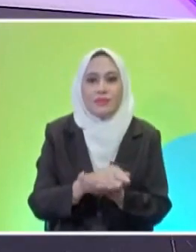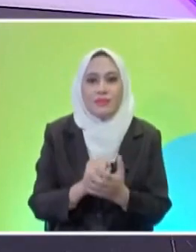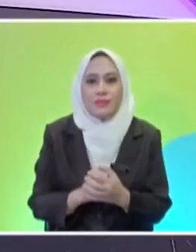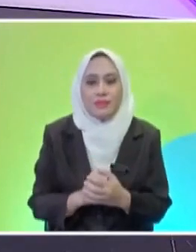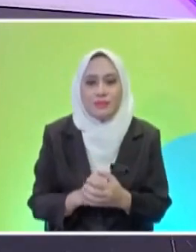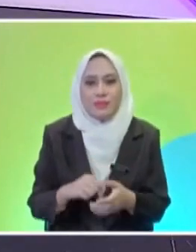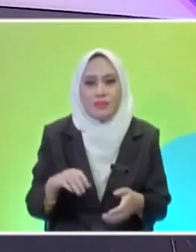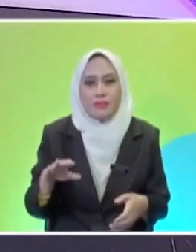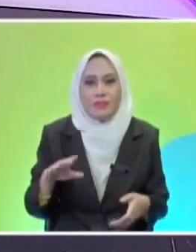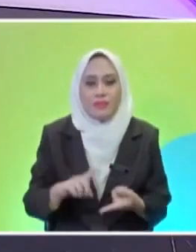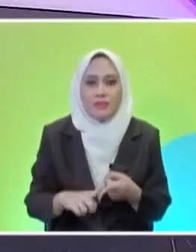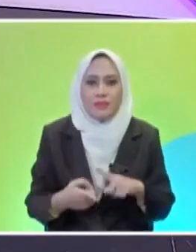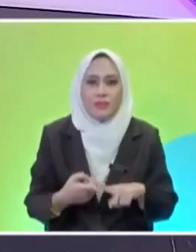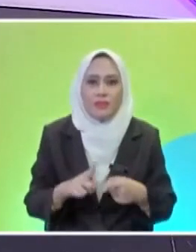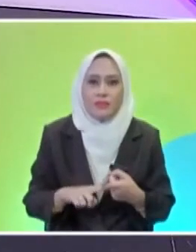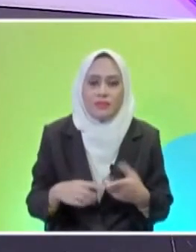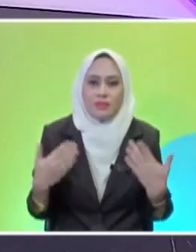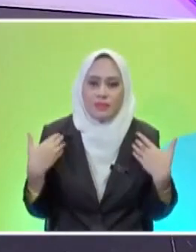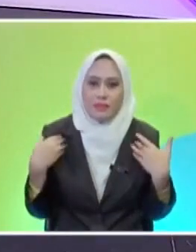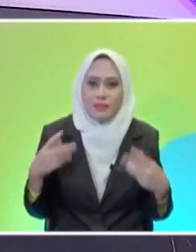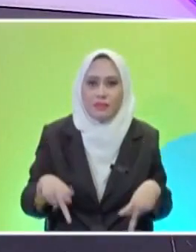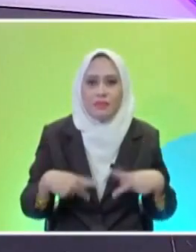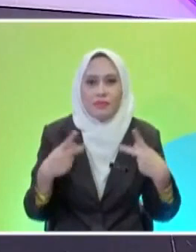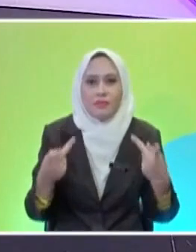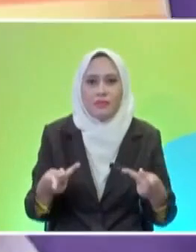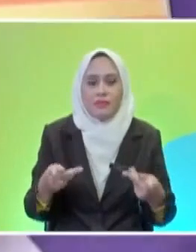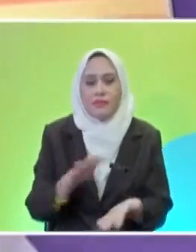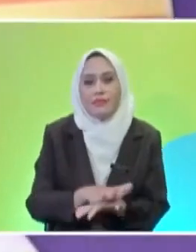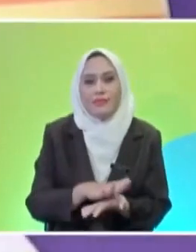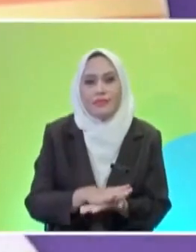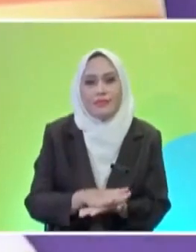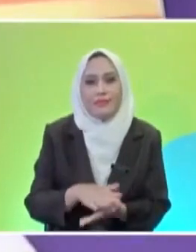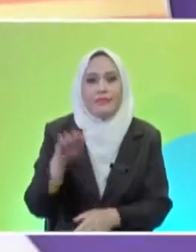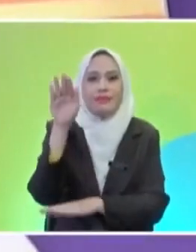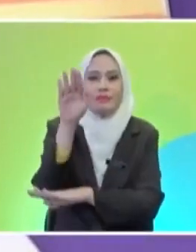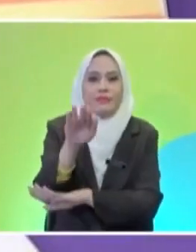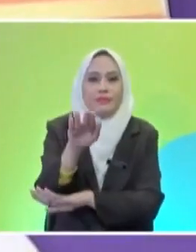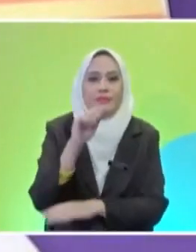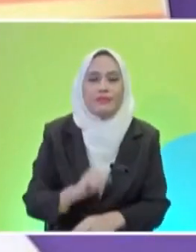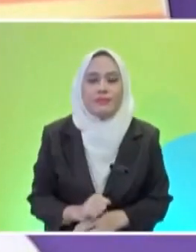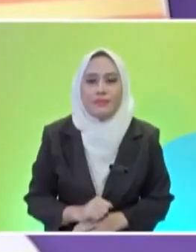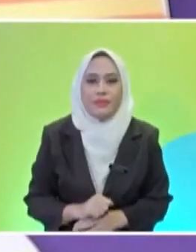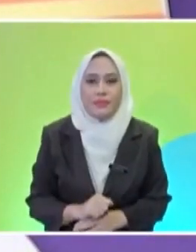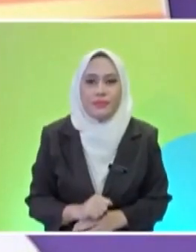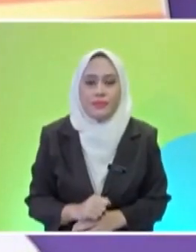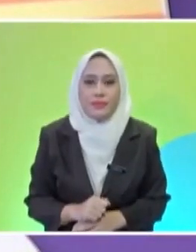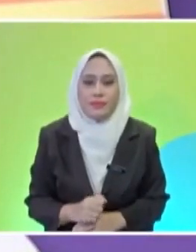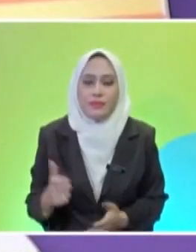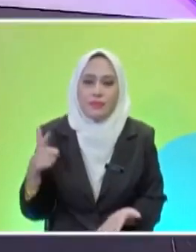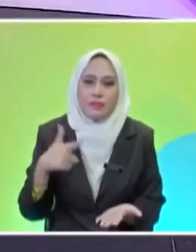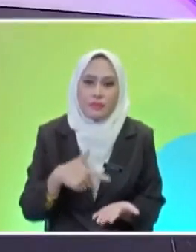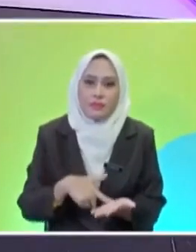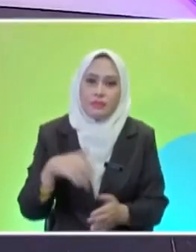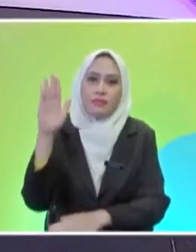juga kawan-kawan yang pergi sekolah waktu petang kan? Tak apa. Yang betul. Ni kita pergi, kita tak waktu pagi pergi sekolah. Dan seterusnya